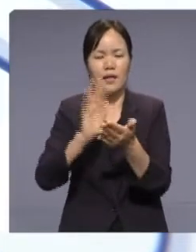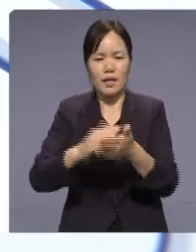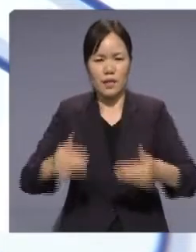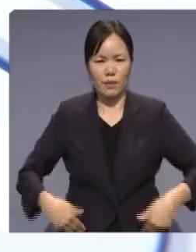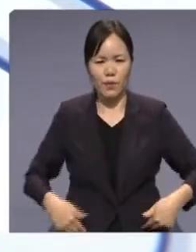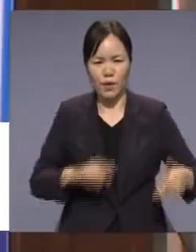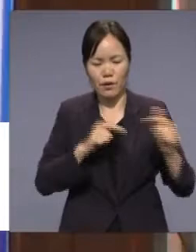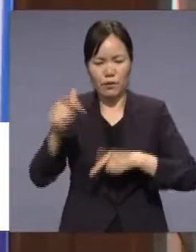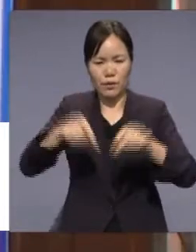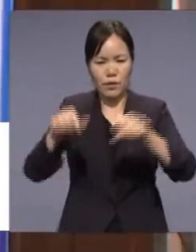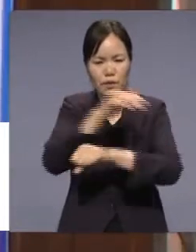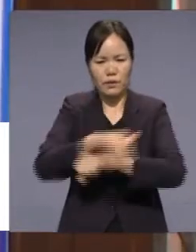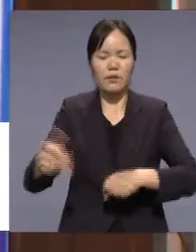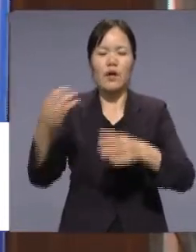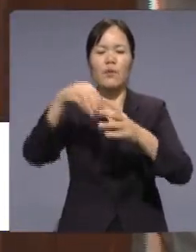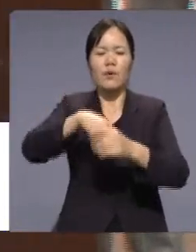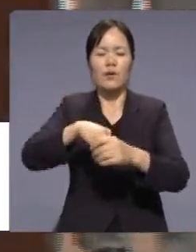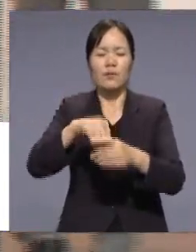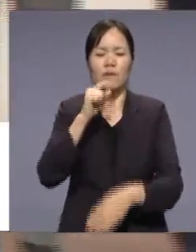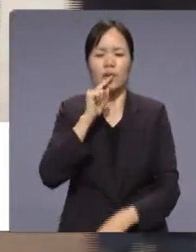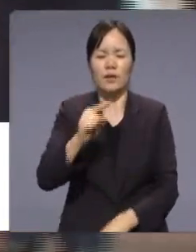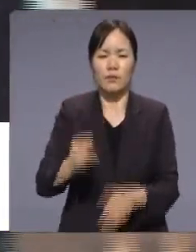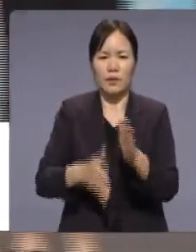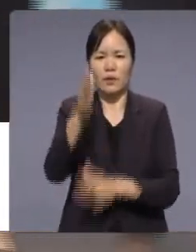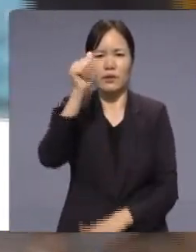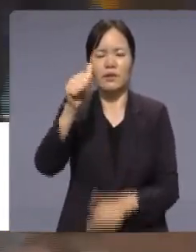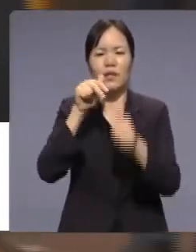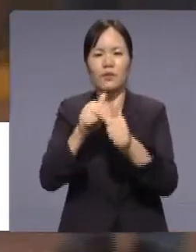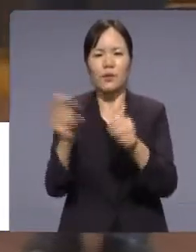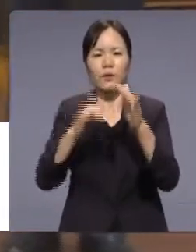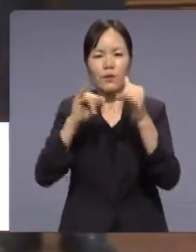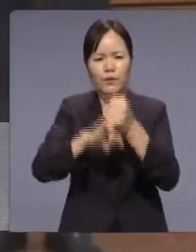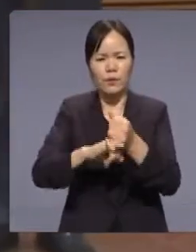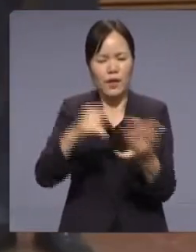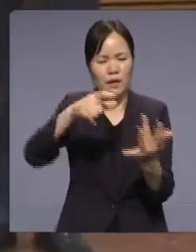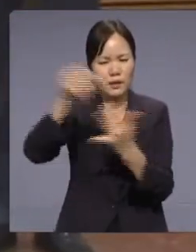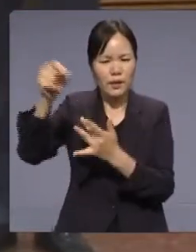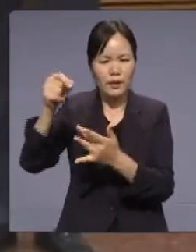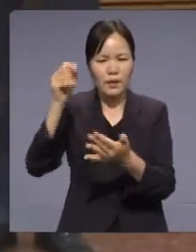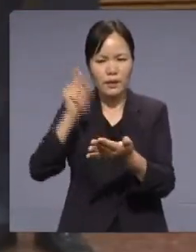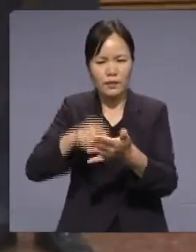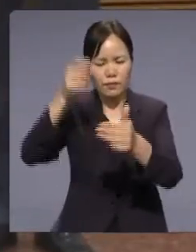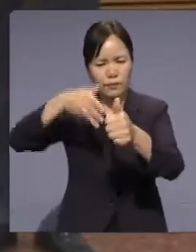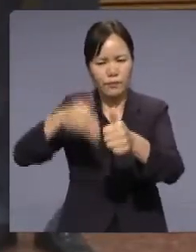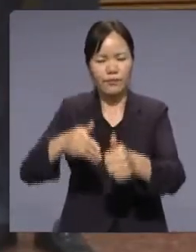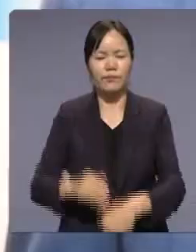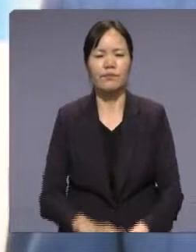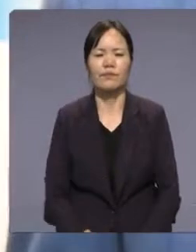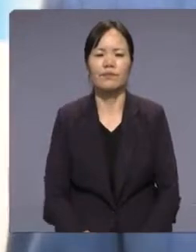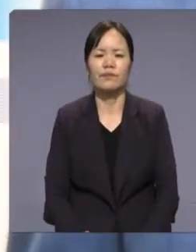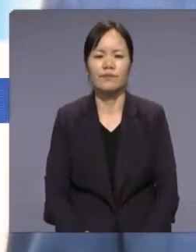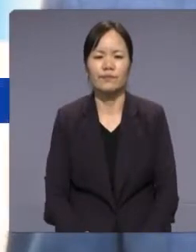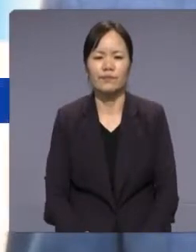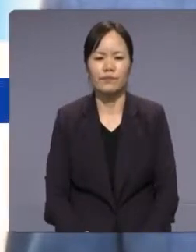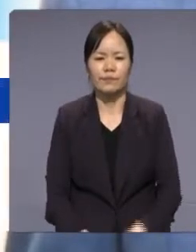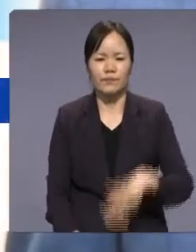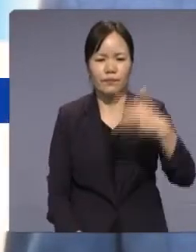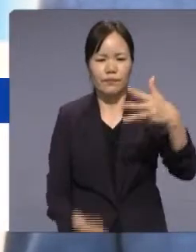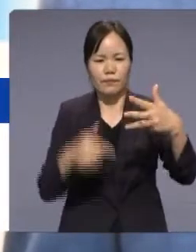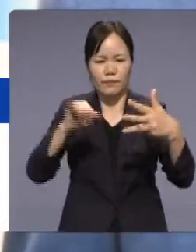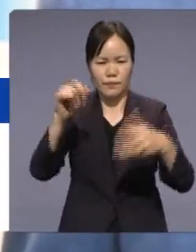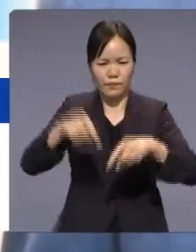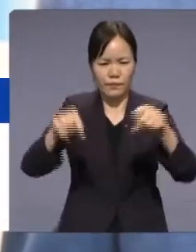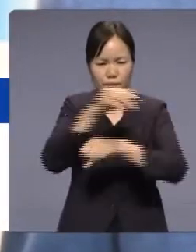점들이 정책으로 담겼다며 시장 후보들이 공약으로 채택할 것을 촉구했습니다. 민선 8기